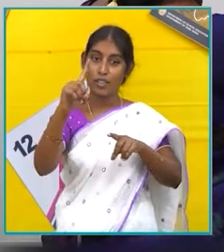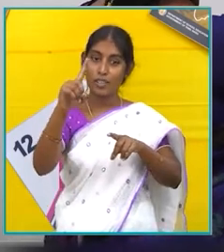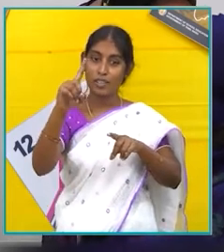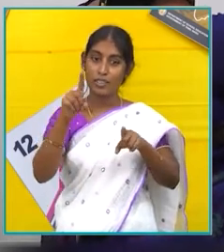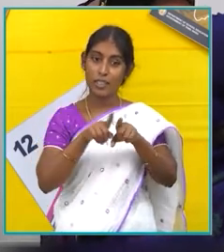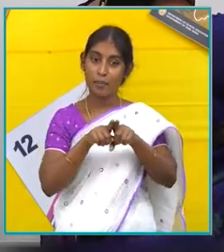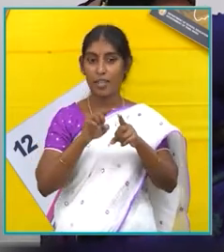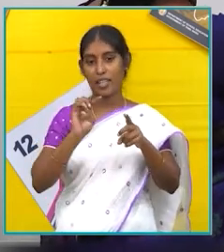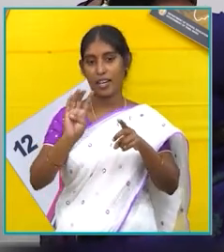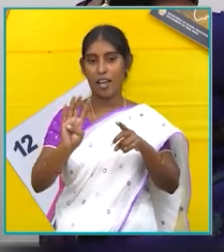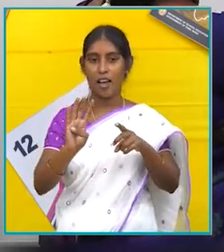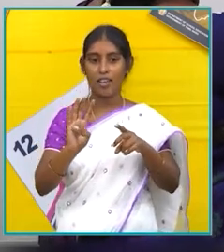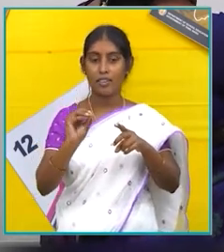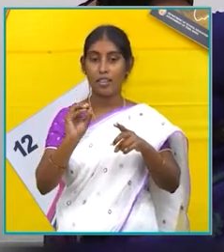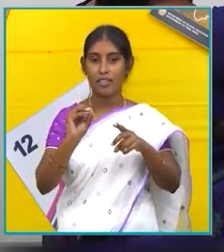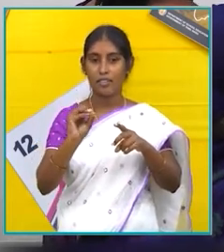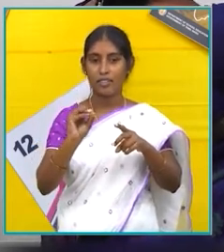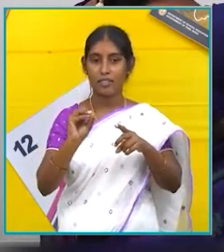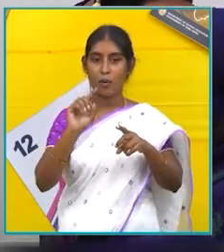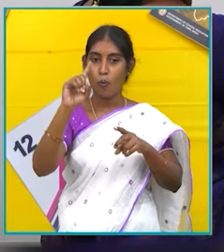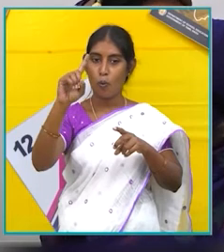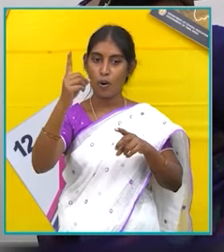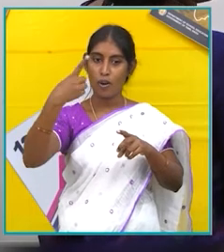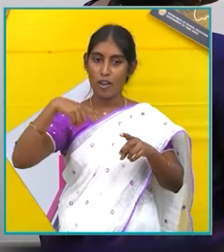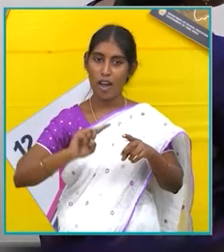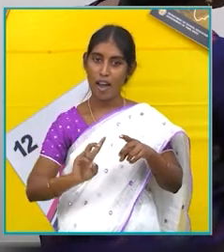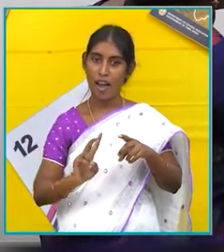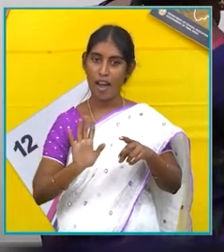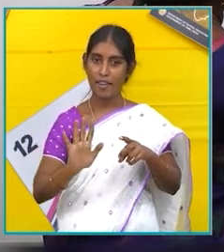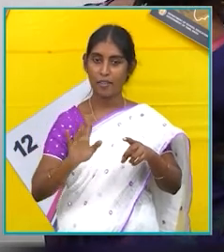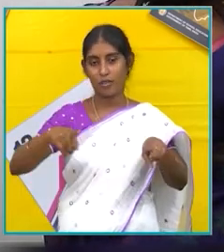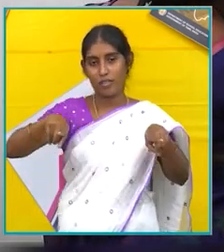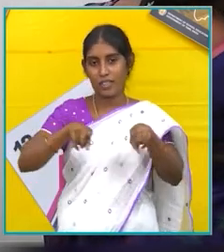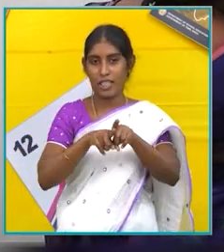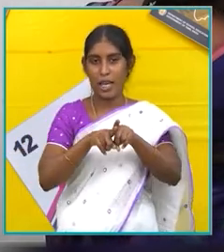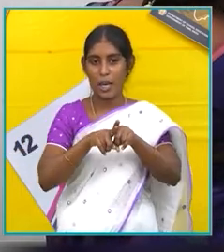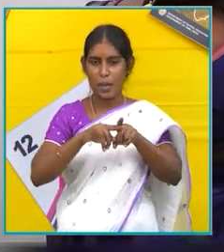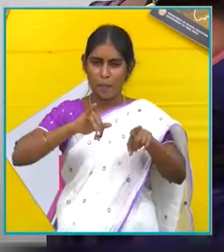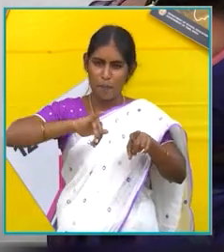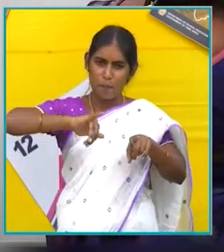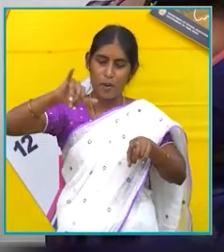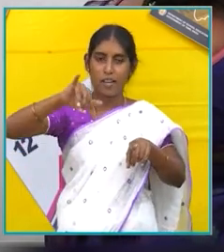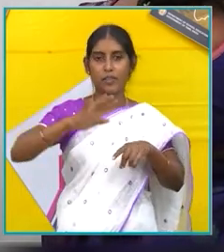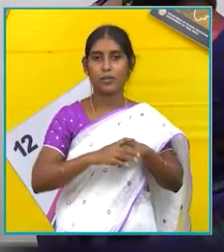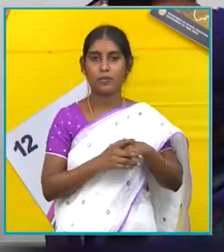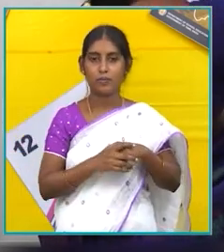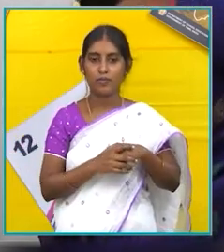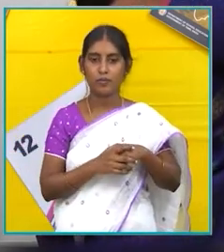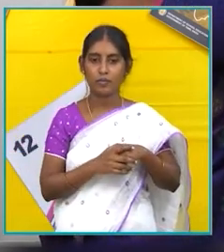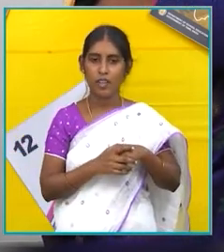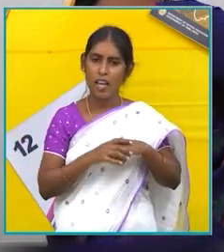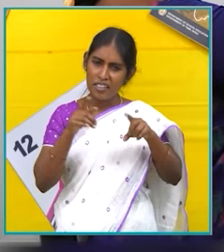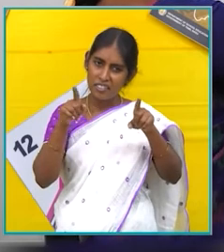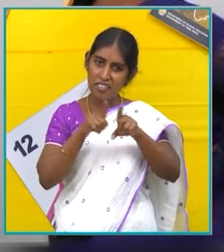இந்த எக்ஸில் என்ன நம்பர் இருக்குது? 5. அப்போ இந்த 1 5 என்னது? ஒத்த கோணங்கள், சமமாக இருக்கும். இங்கே எத்தனை